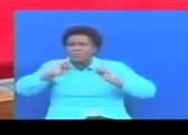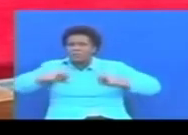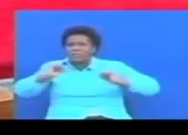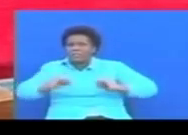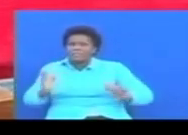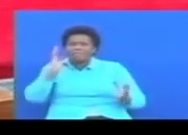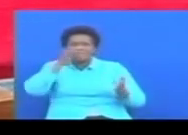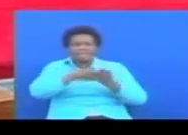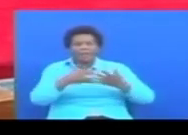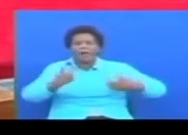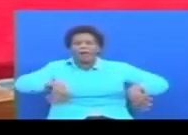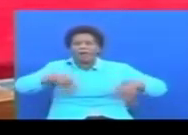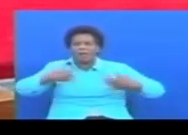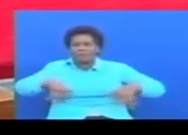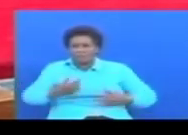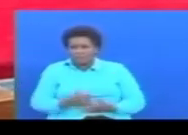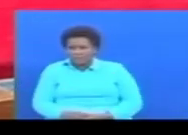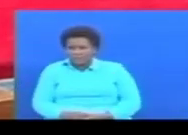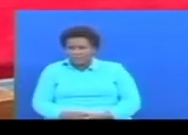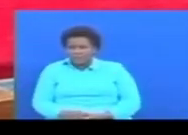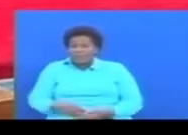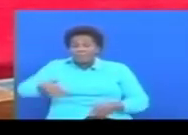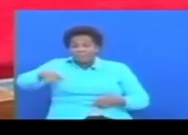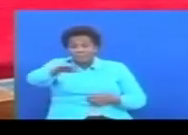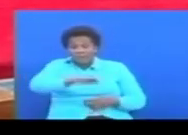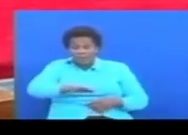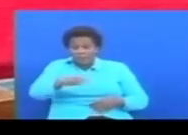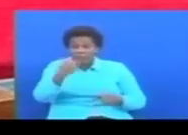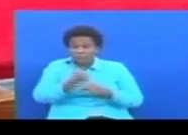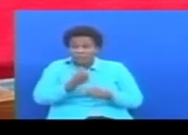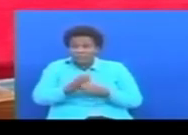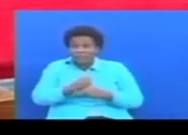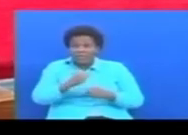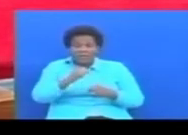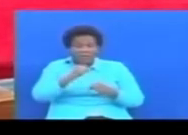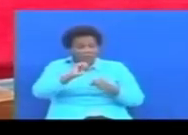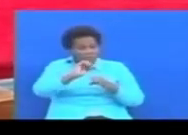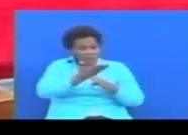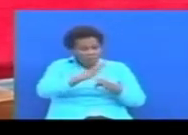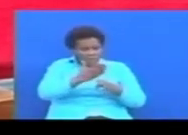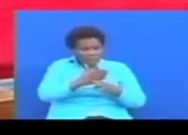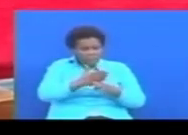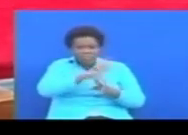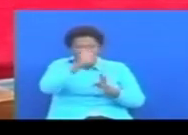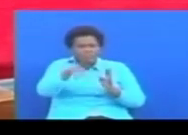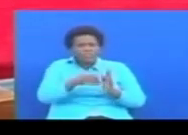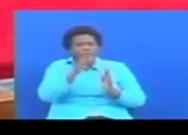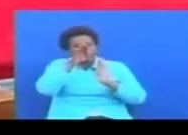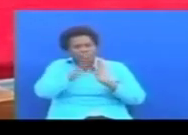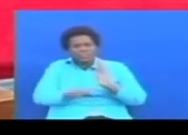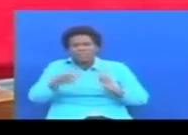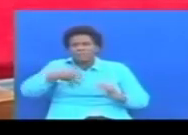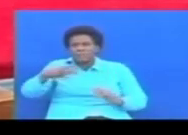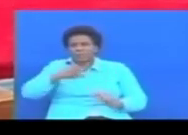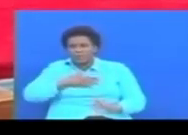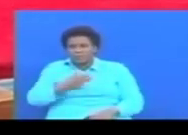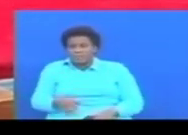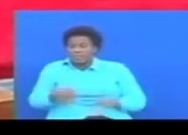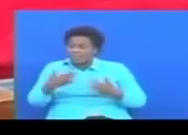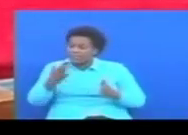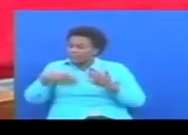maeneo ambayo tunayatengeneza ni yale ambayo kimsingi yako chini ya usimamizi wa wizara yetu. Kwa hiyo ni muhakikishie tu